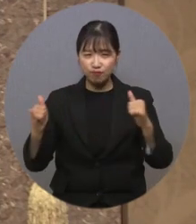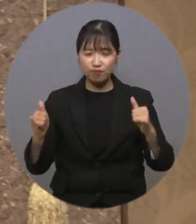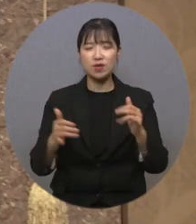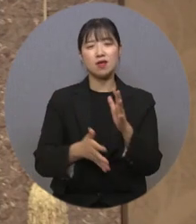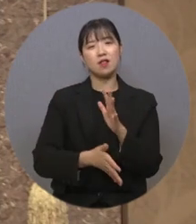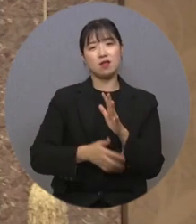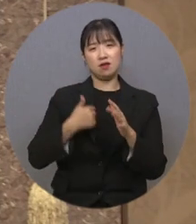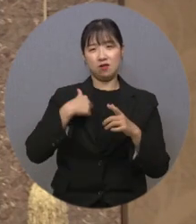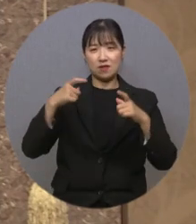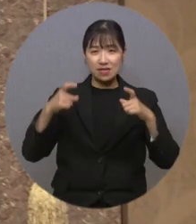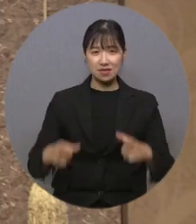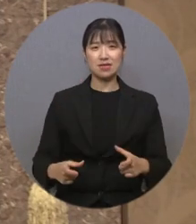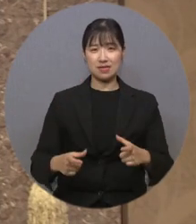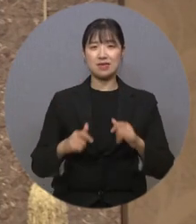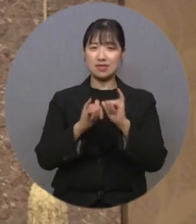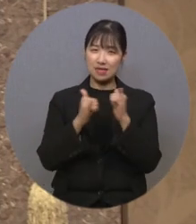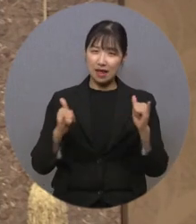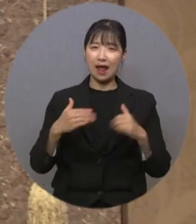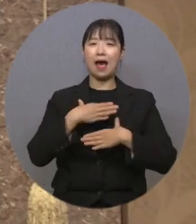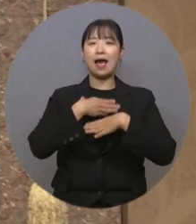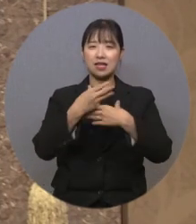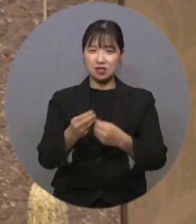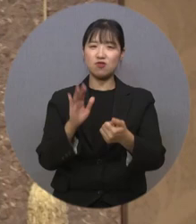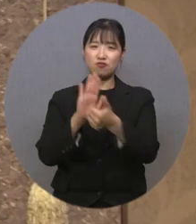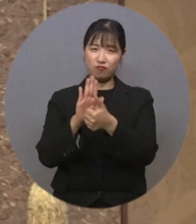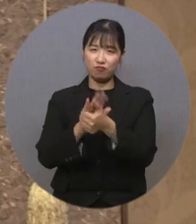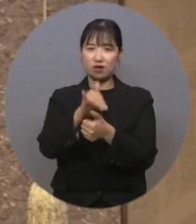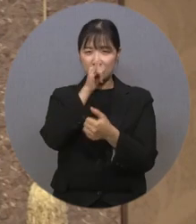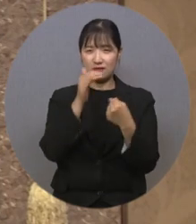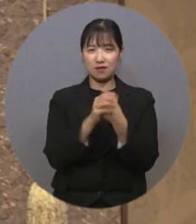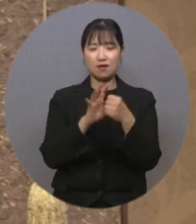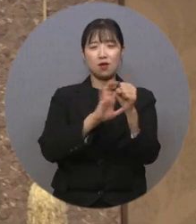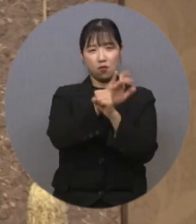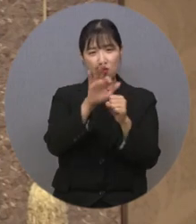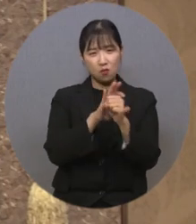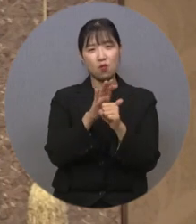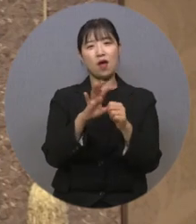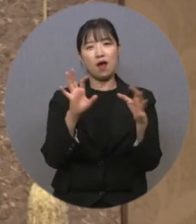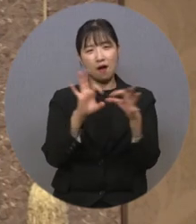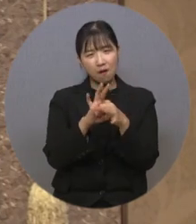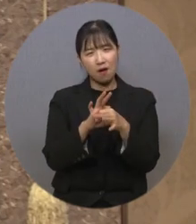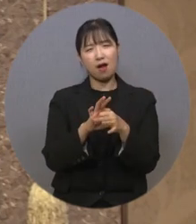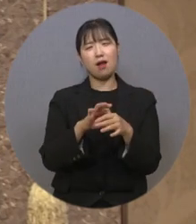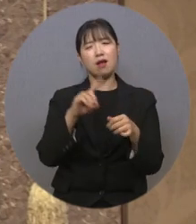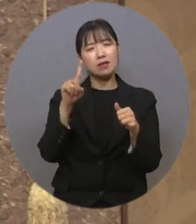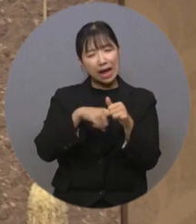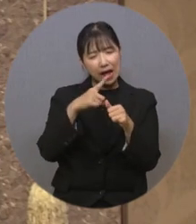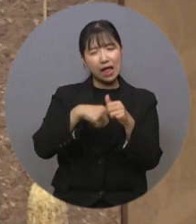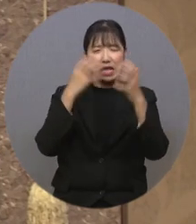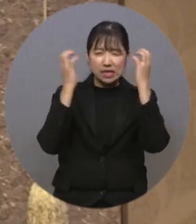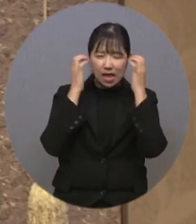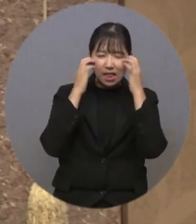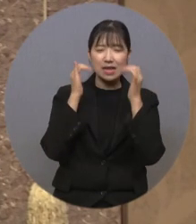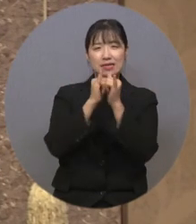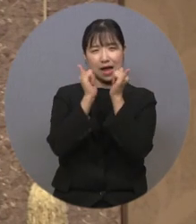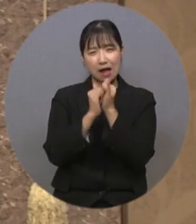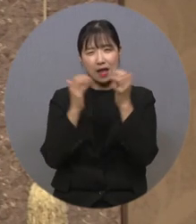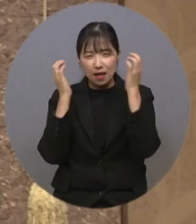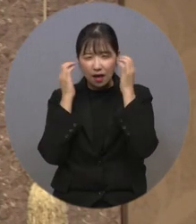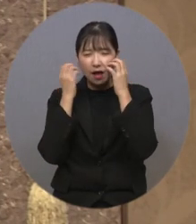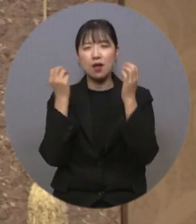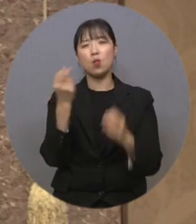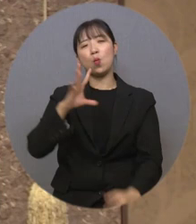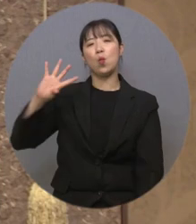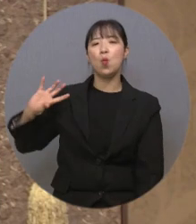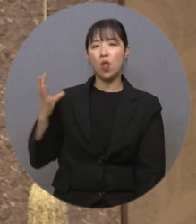도민의 안전을 책임졌기 때문에 코로나와 관련된 자연재난, 사회재난, 또 태풍이 불 수 있는